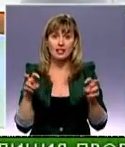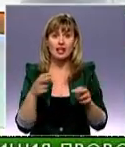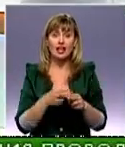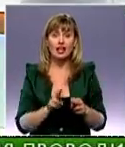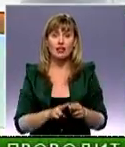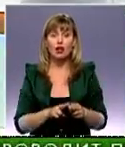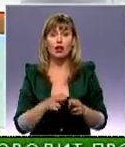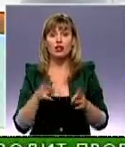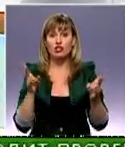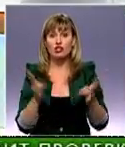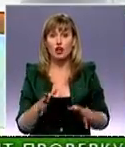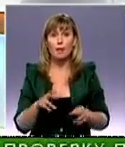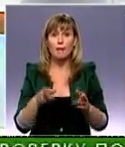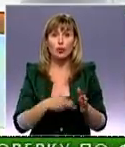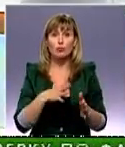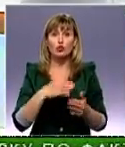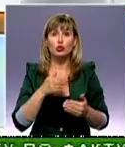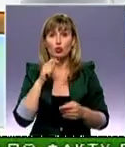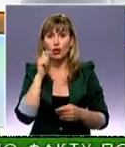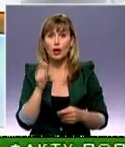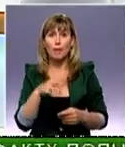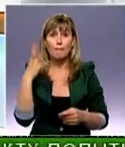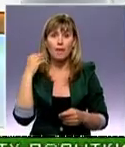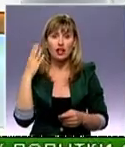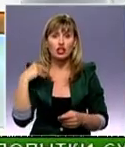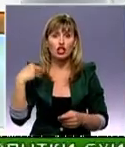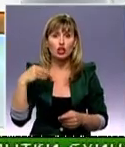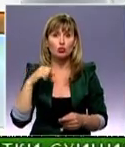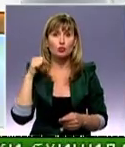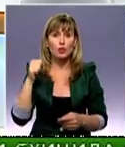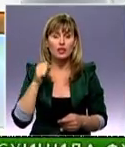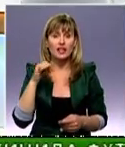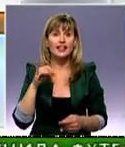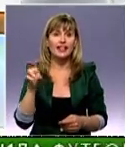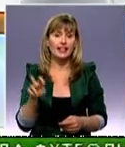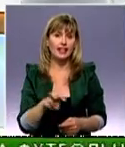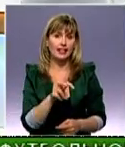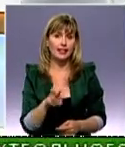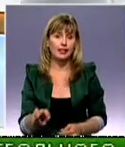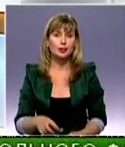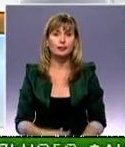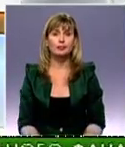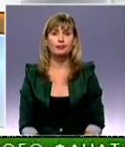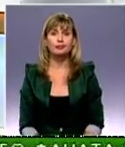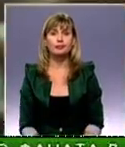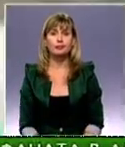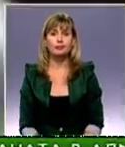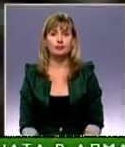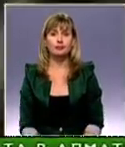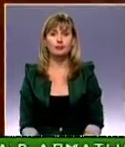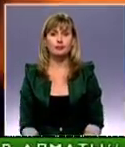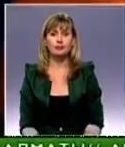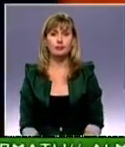злосчастного поезда были жители Украины, Молдавии, Таджикистана, Узбекистана и Киргизии.